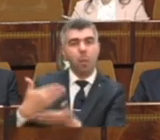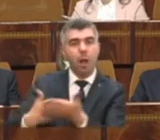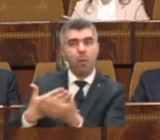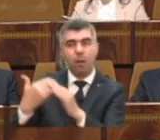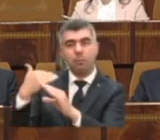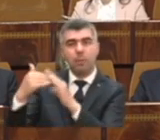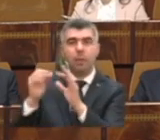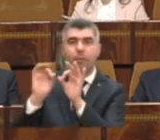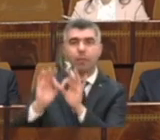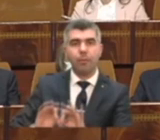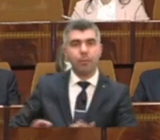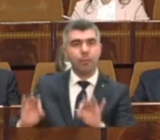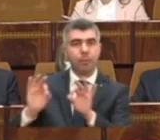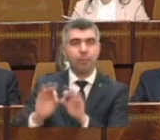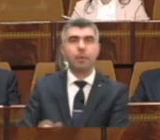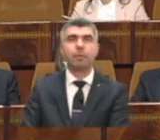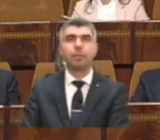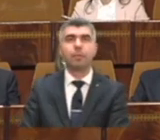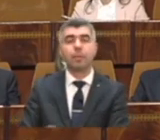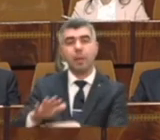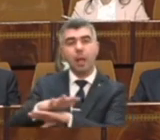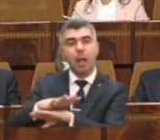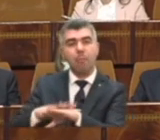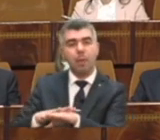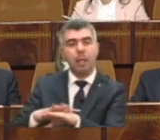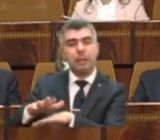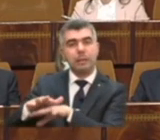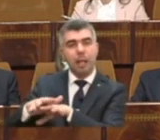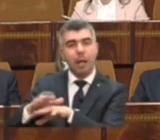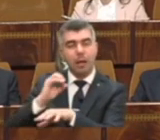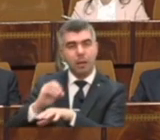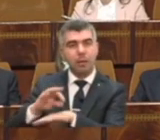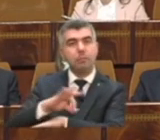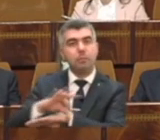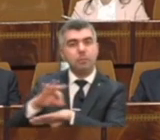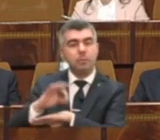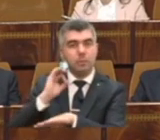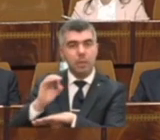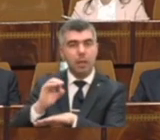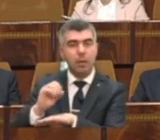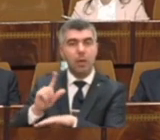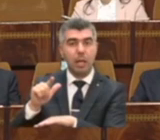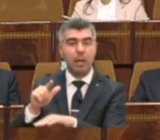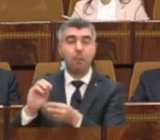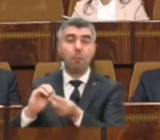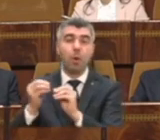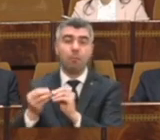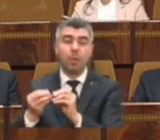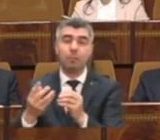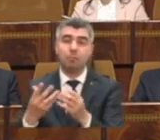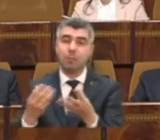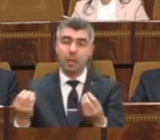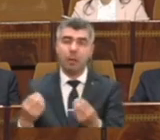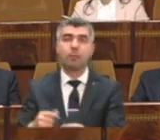بصفه نهائيه. وعملات سلا فيها واحد الجزء اللي هو تابع للمكتب الوطني للكهرباء كاين اشكال كبير، ولا